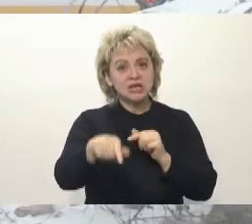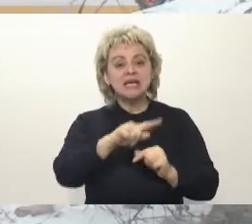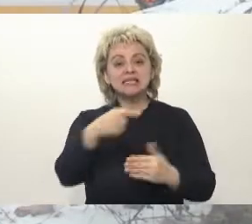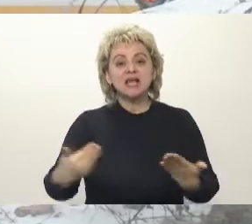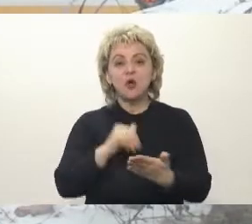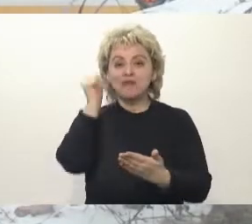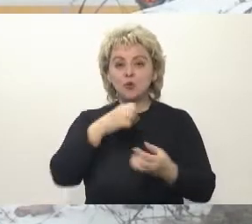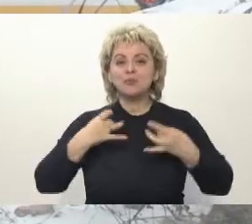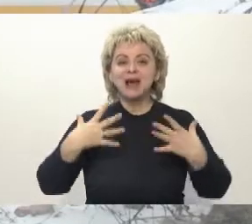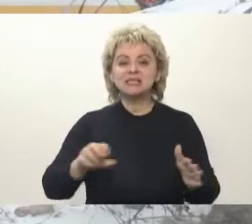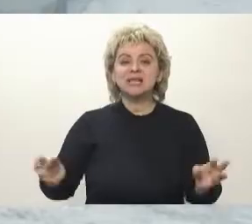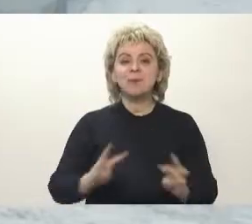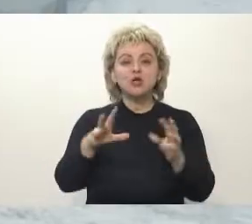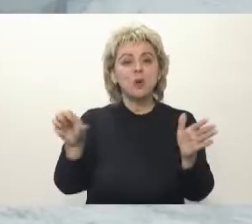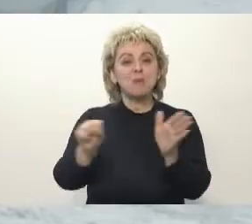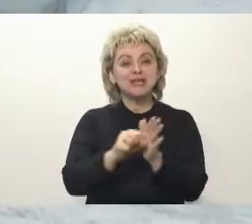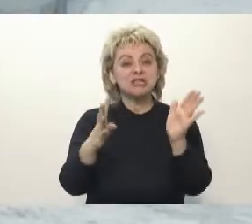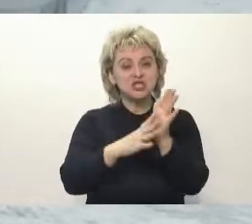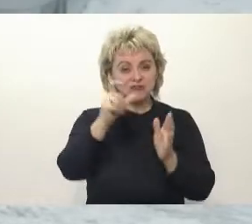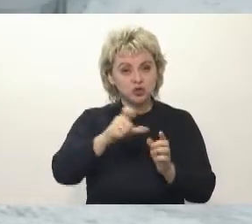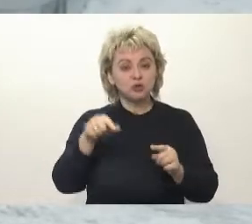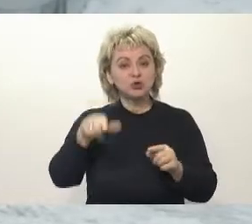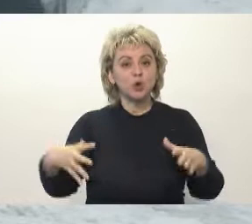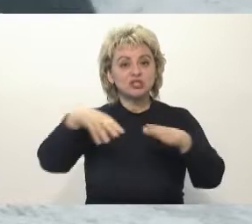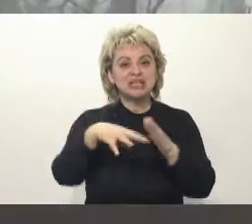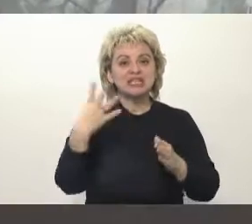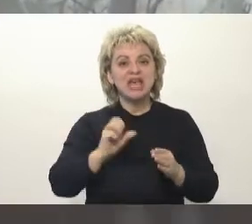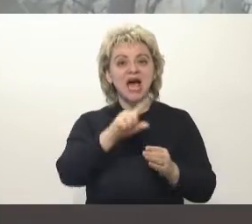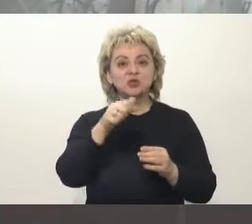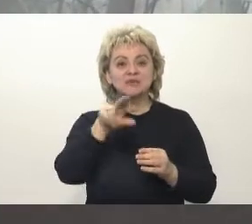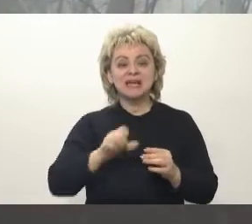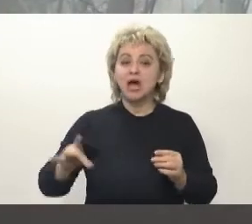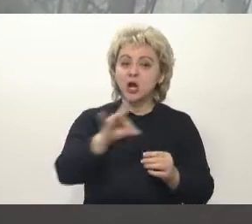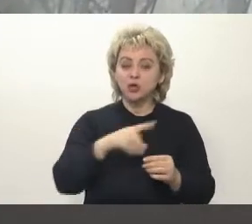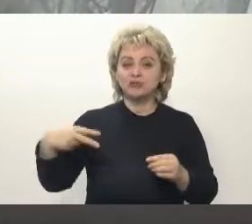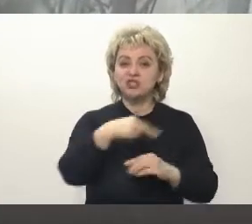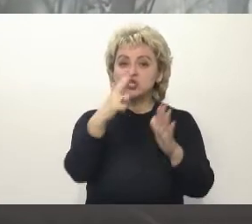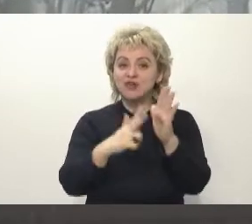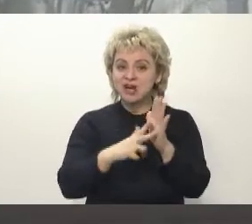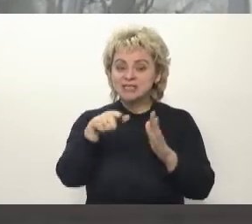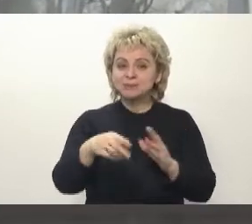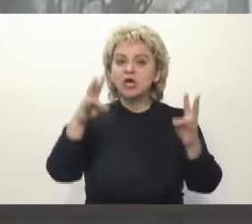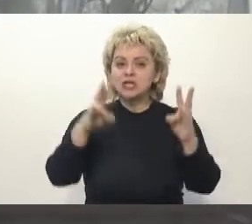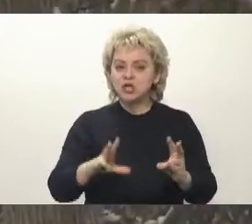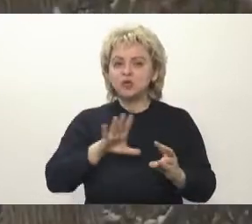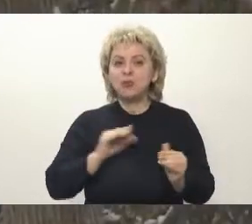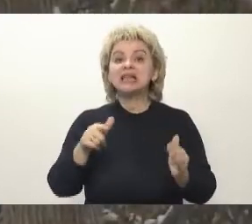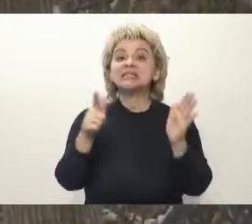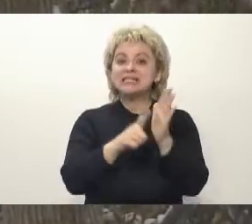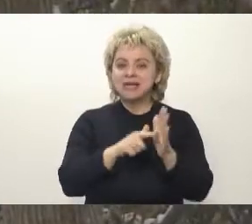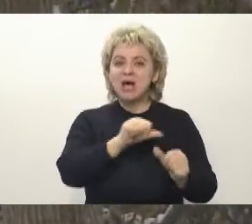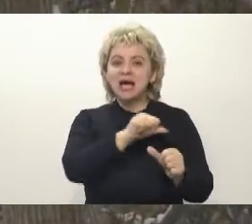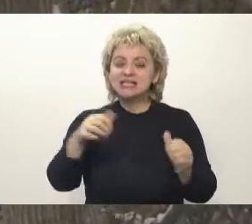За новогодние праздники на пожарах погибли 9 человек, в том числе 4 в Азовском районе. В 2018-м трагедий было